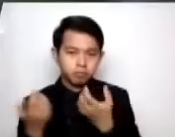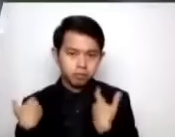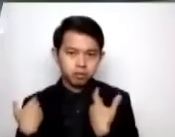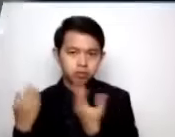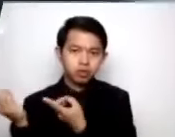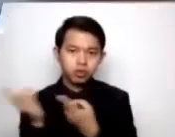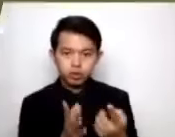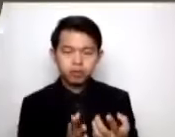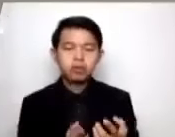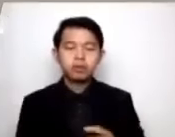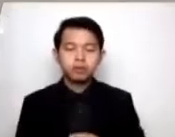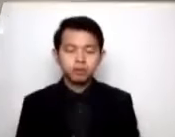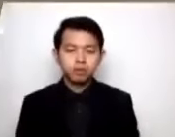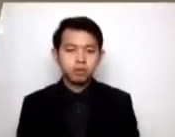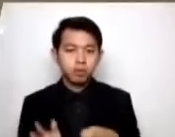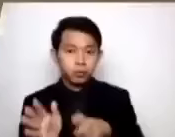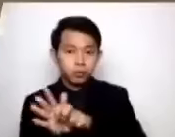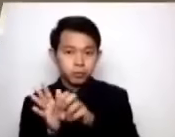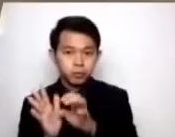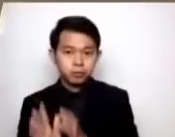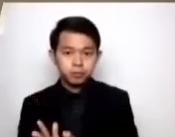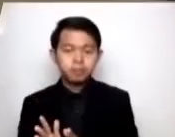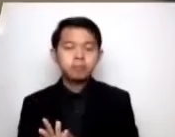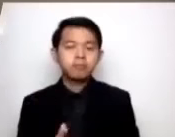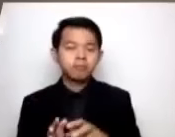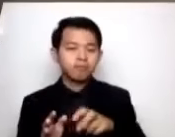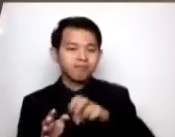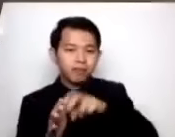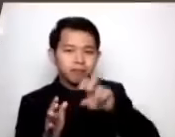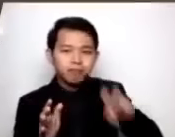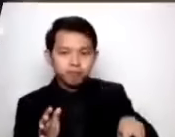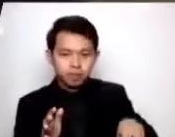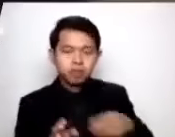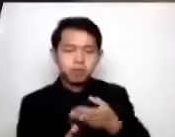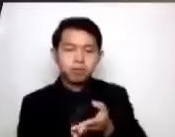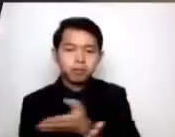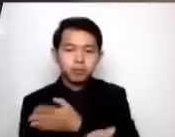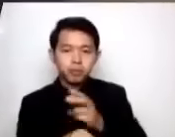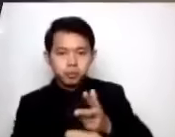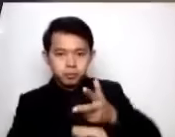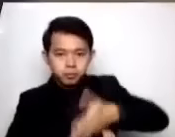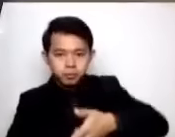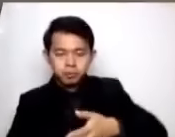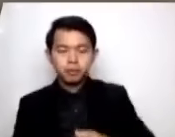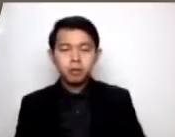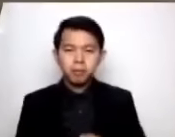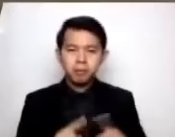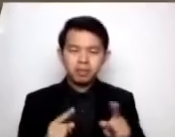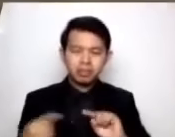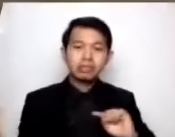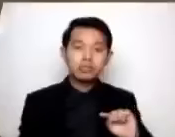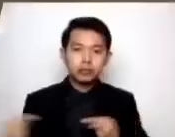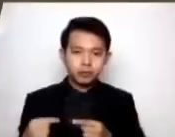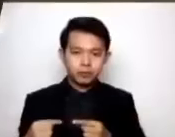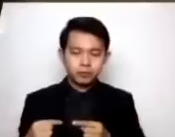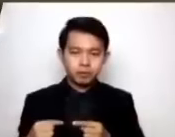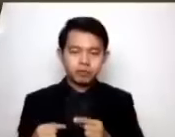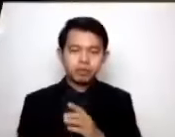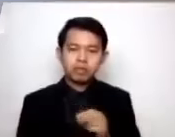pahinante, nakatalon daw palabas bago mahulog ang sasakyan. Pero sugatan siya at hindi maigalaw ang